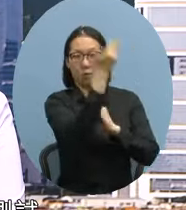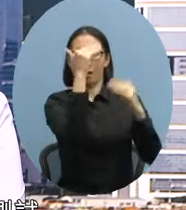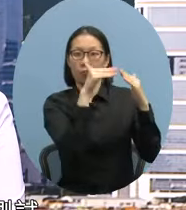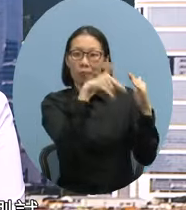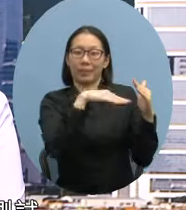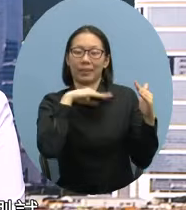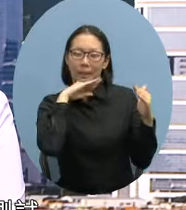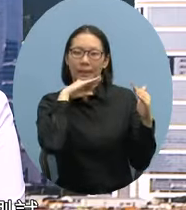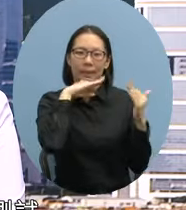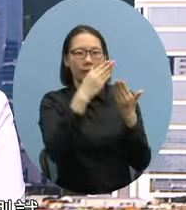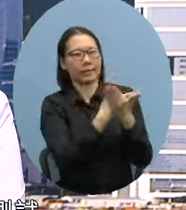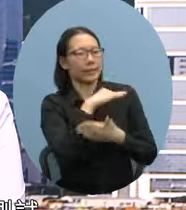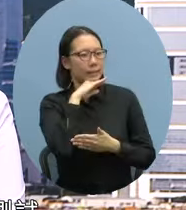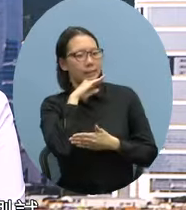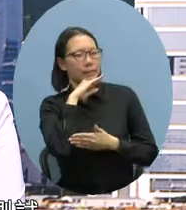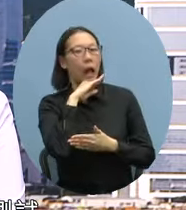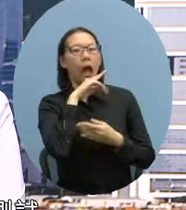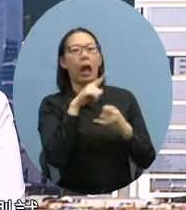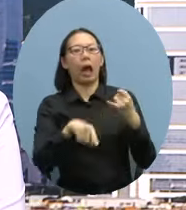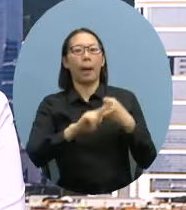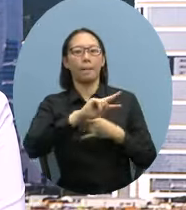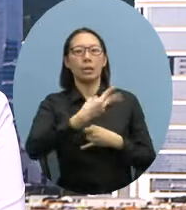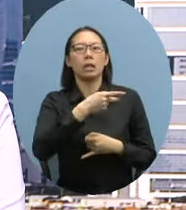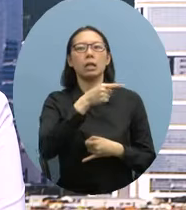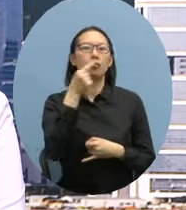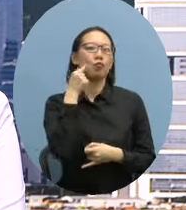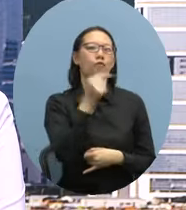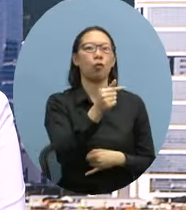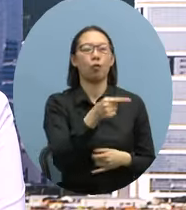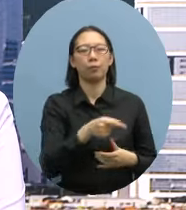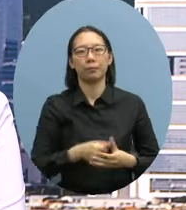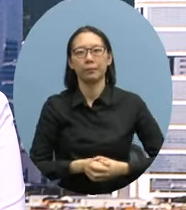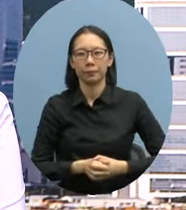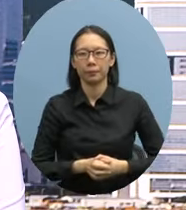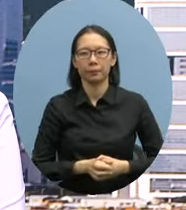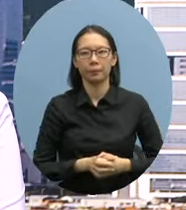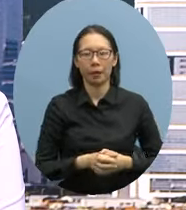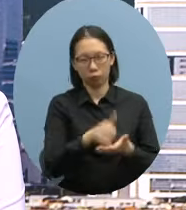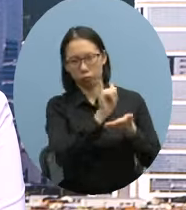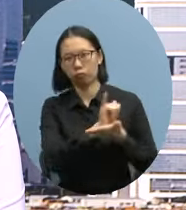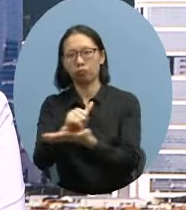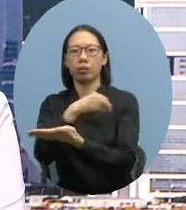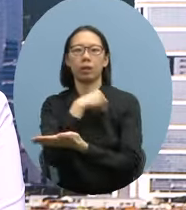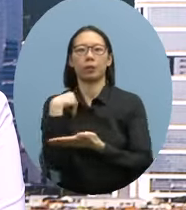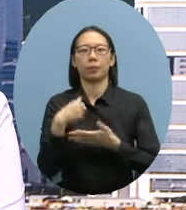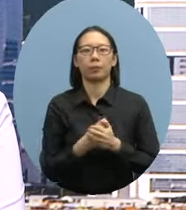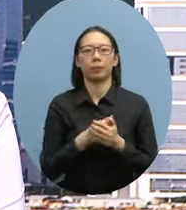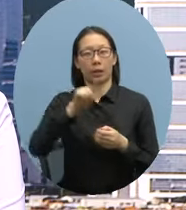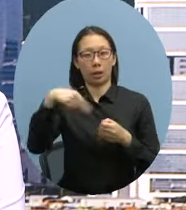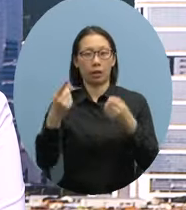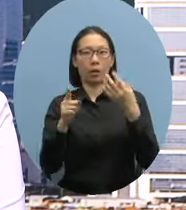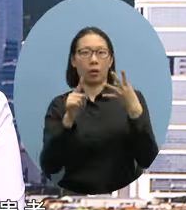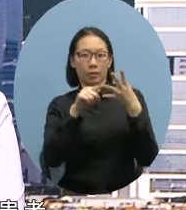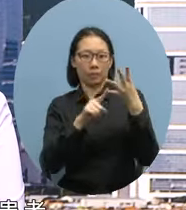裡呢就等候個測試的時候呢就是轉了陽性，即是個陽性的個案啦，就直接送入醫院